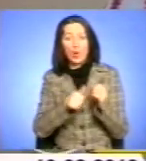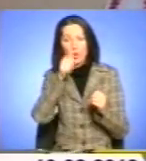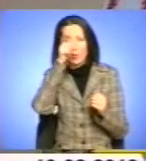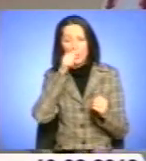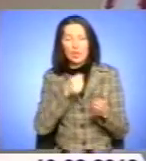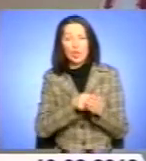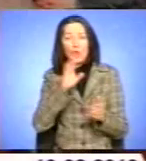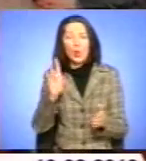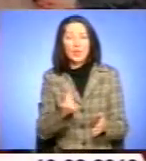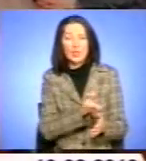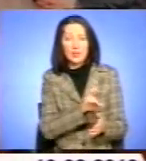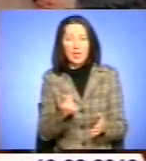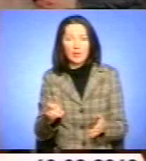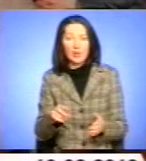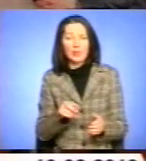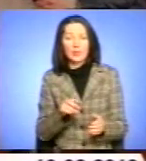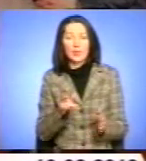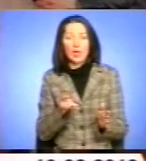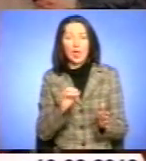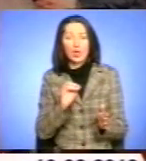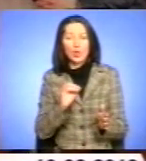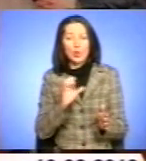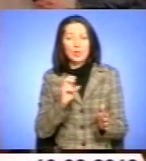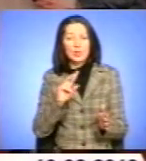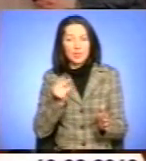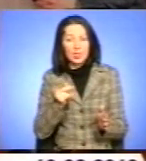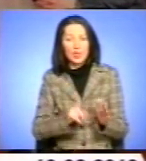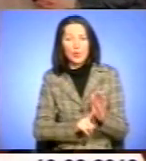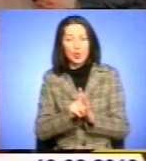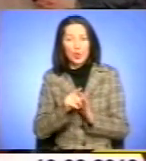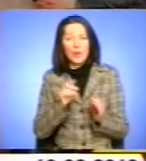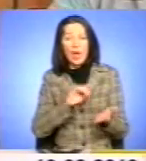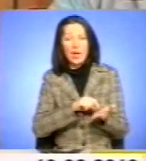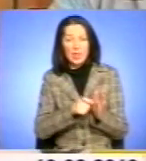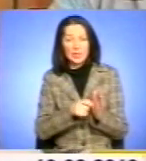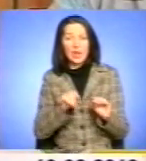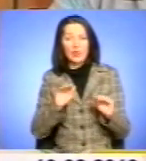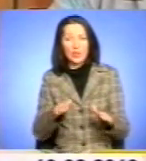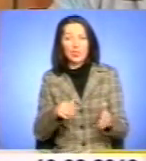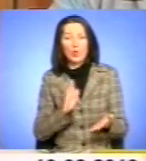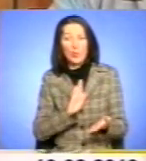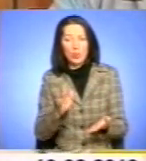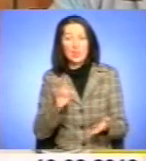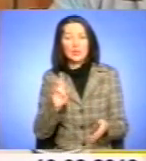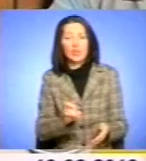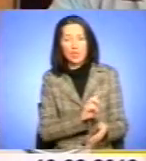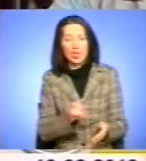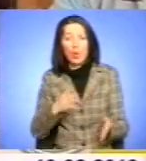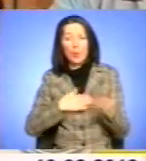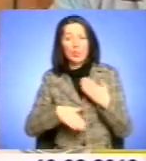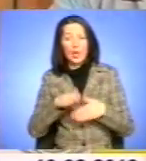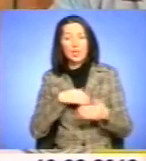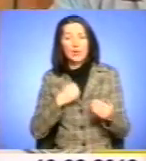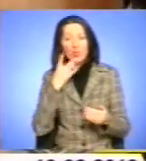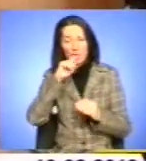до церкви. Юрій Сич ще у початкових класах вирішив стати священником. Тому зрадів, коли дізнався, що у Тернополі